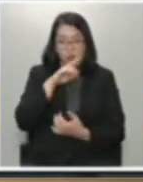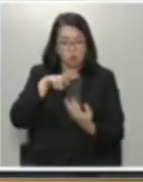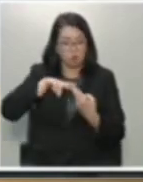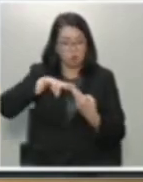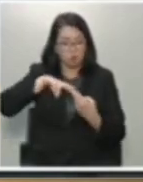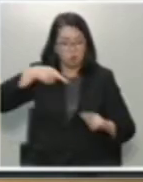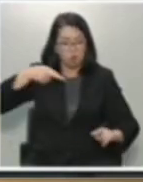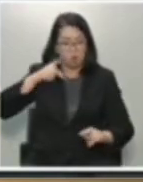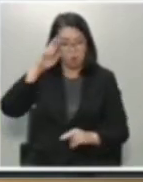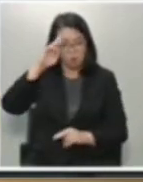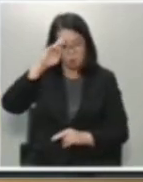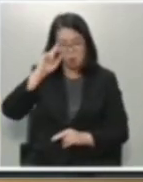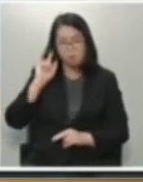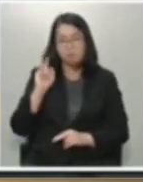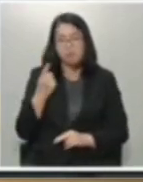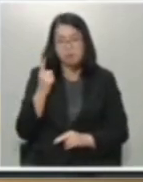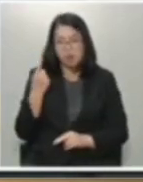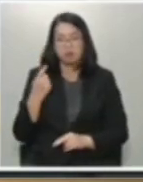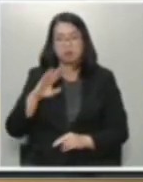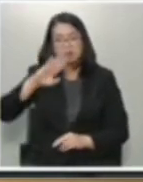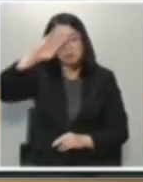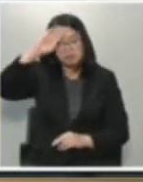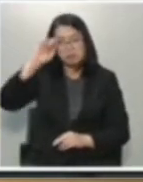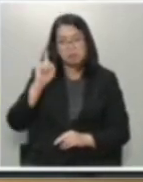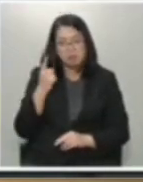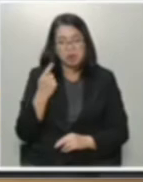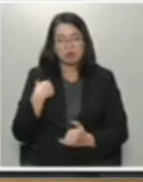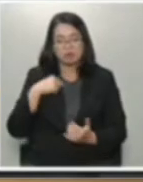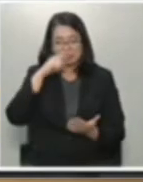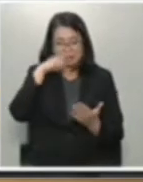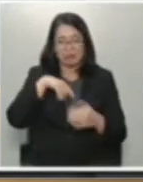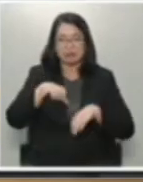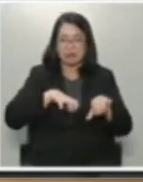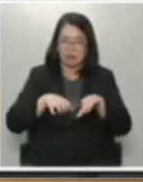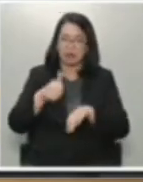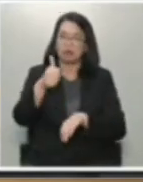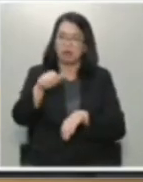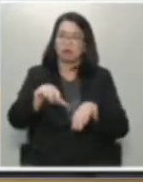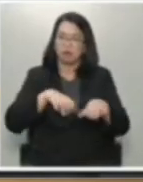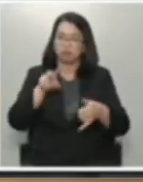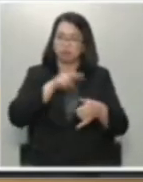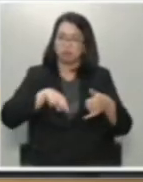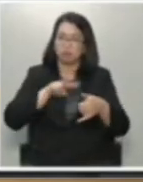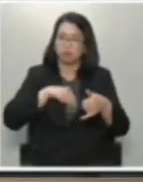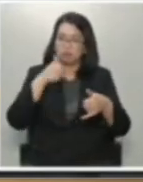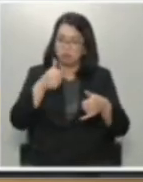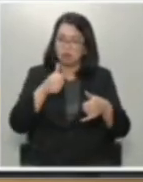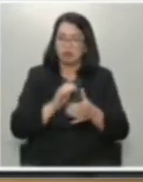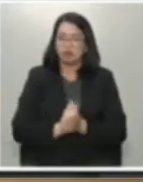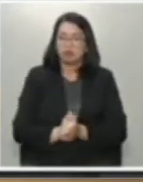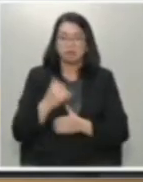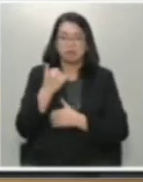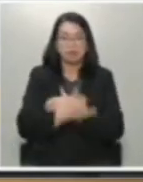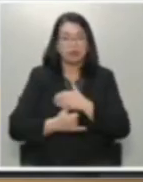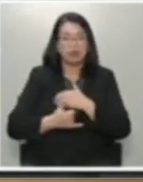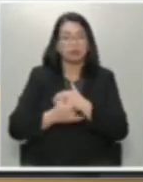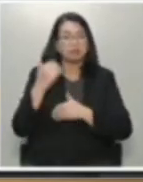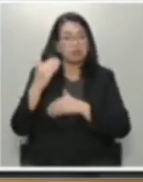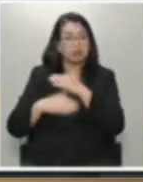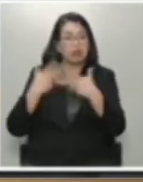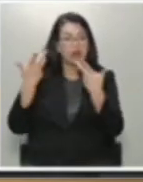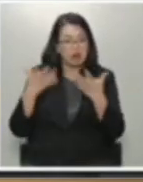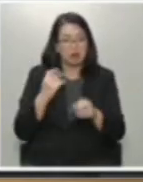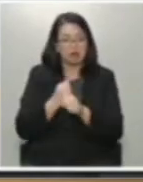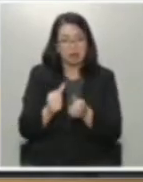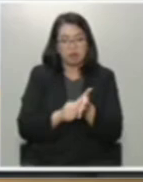เป็นอันดับ6ของโลกนะครับถ้าใดดูแล้วเนี่ยอันดับต้นๆเนี่ยเป็นประเทศพัฒนาแล้วทั้งนั้นนะซึ่งก็ถือว่าเป็น